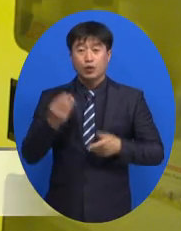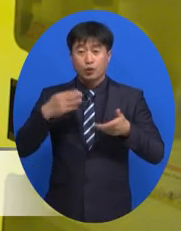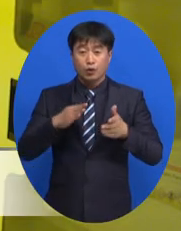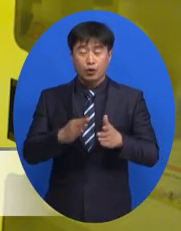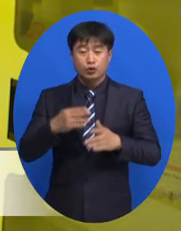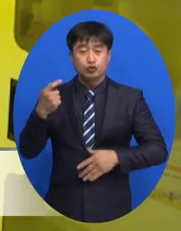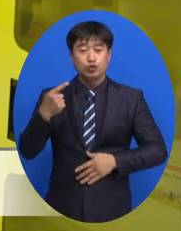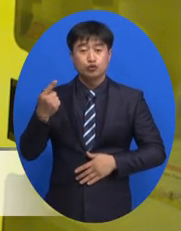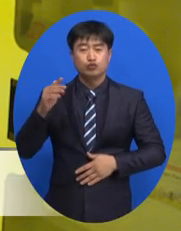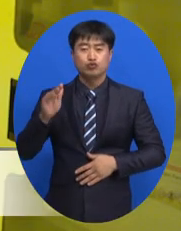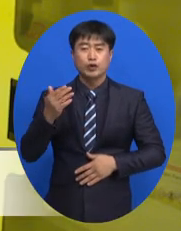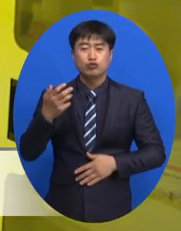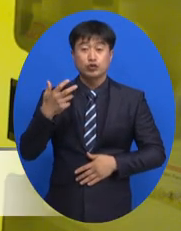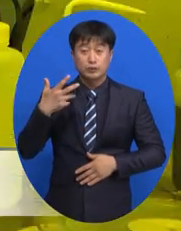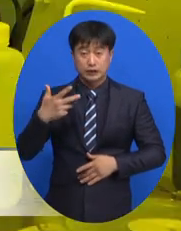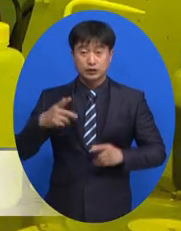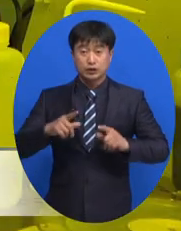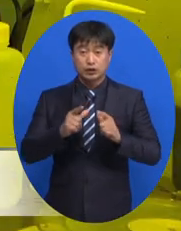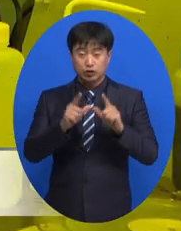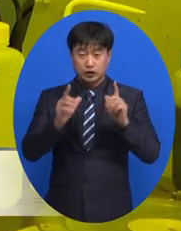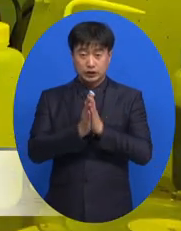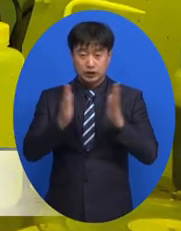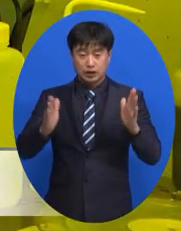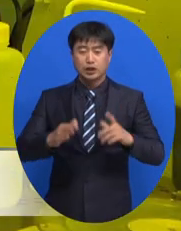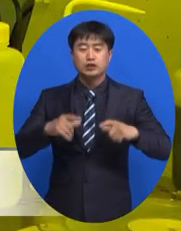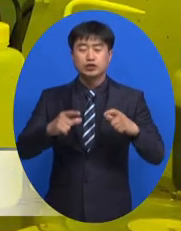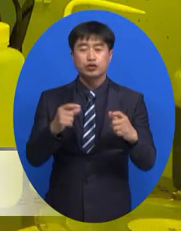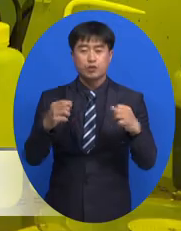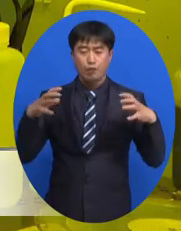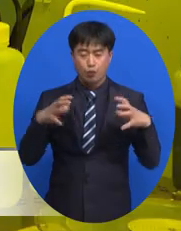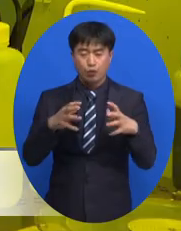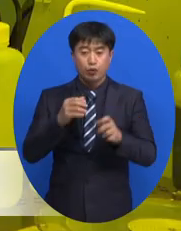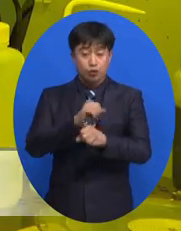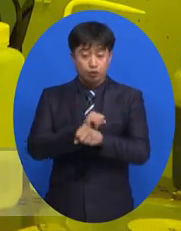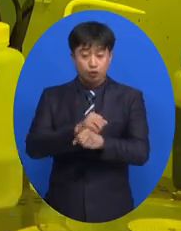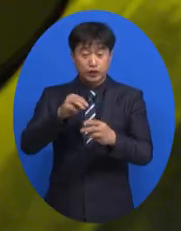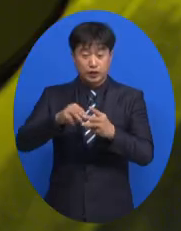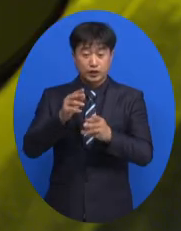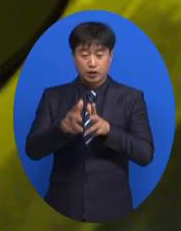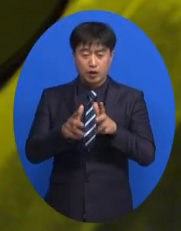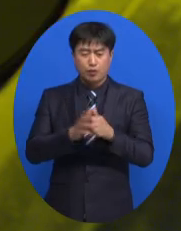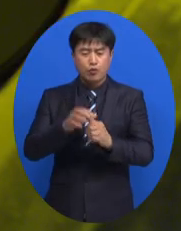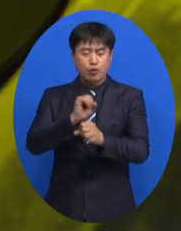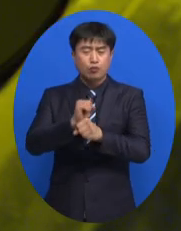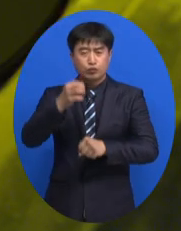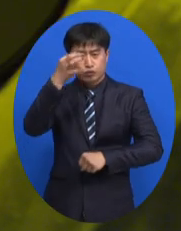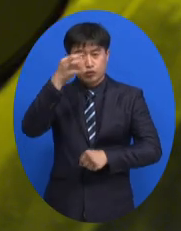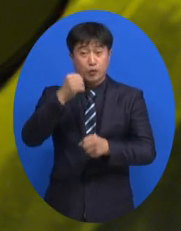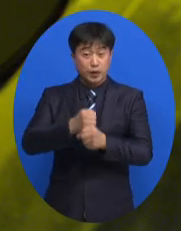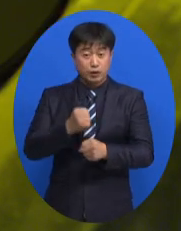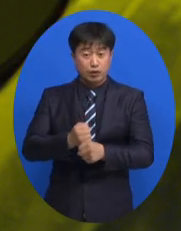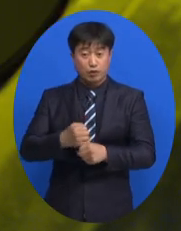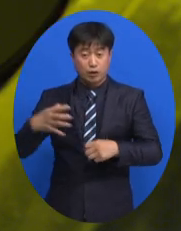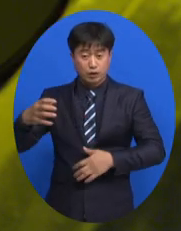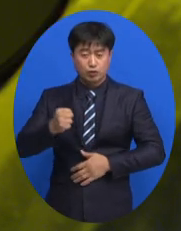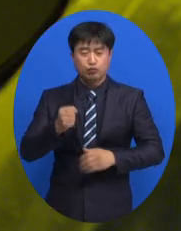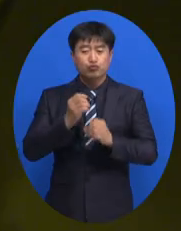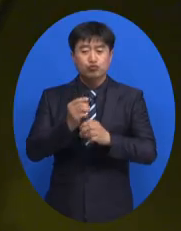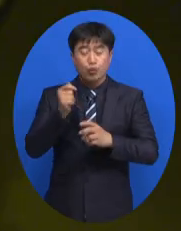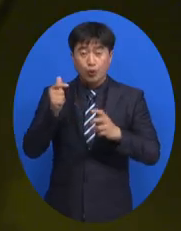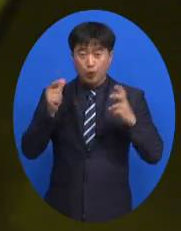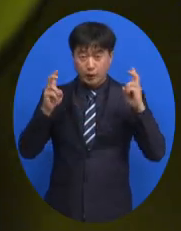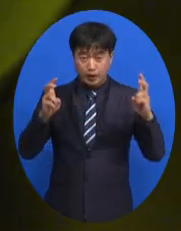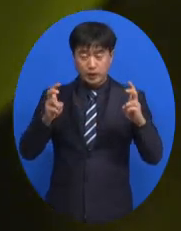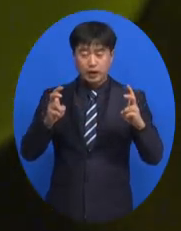경기도가 1997년부터 시작한 지역협력연구센터 사업. 연구개발 원천 기술을 확보하고 중소기업의